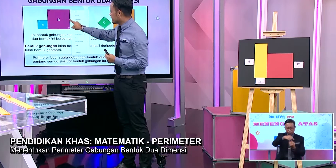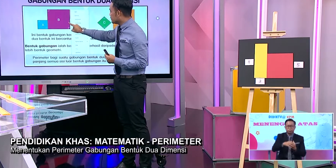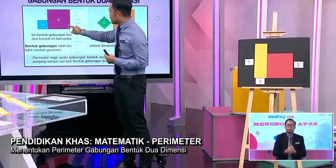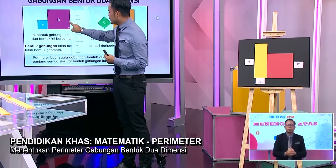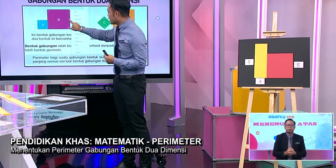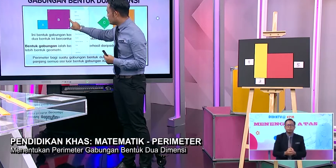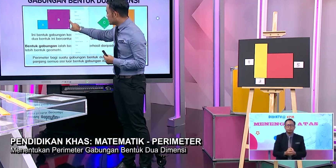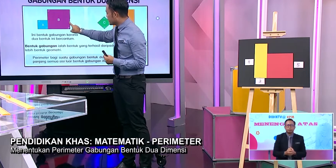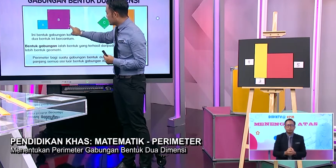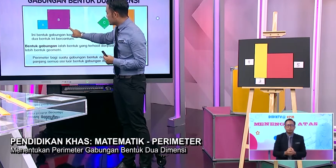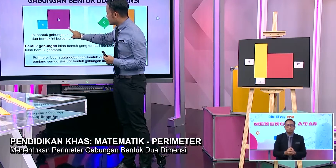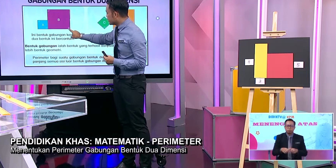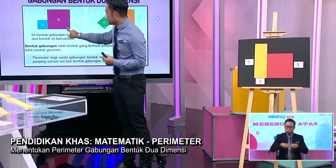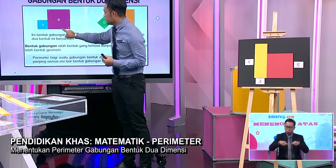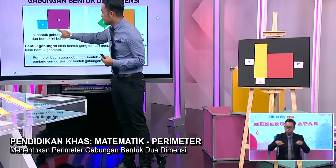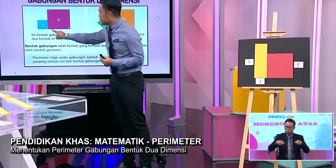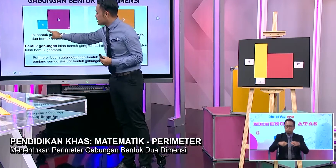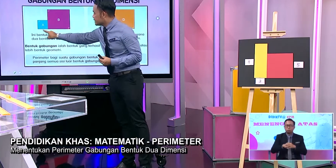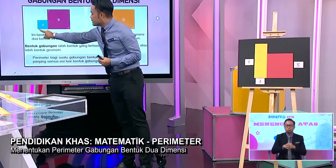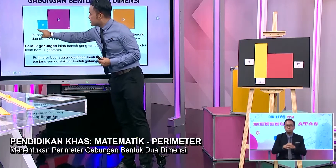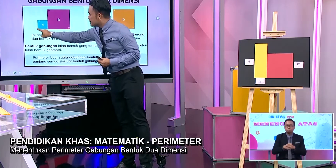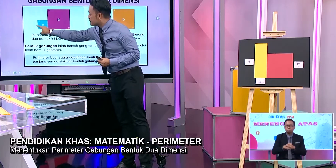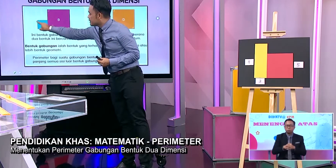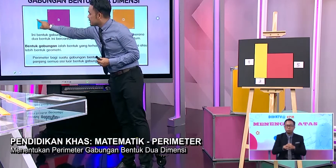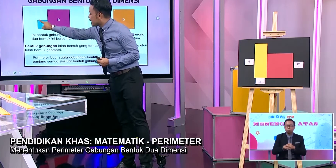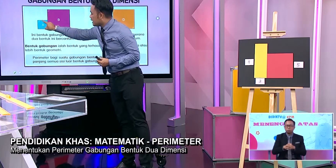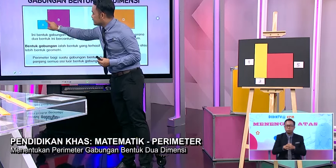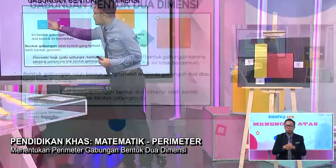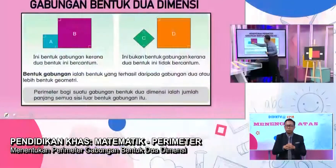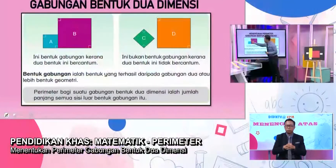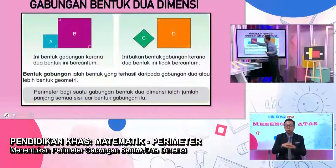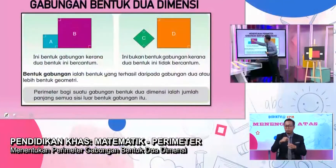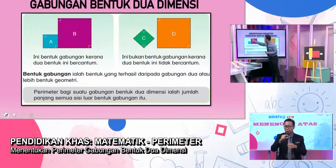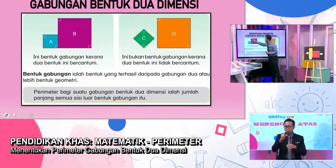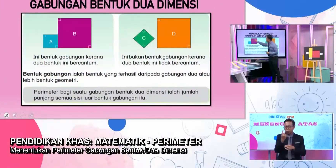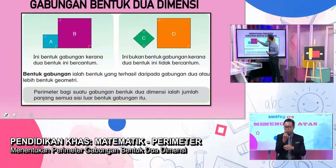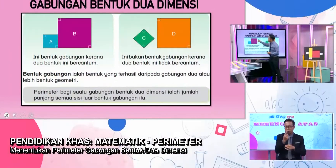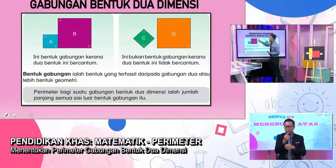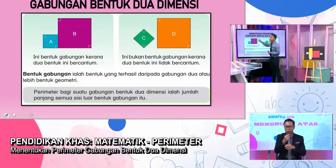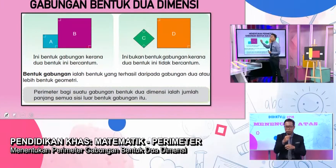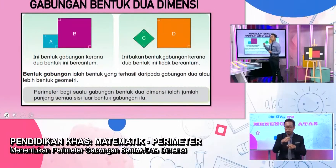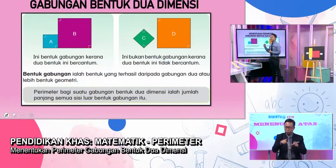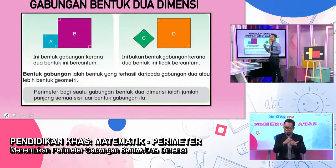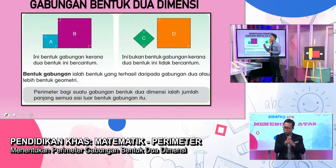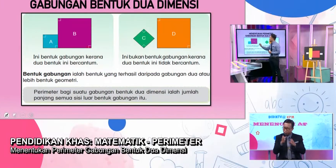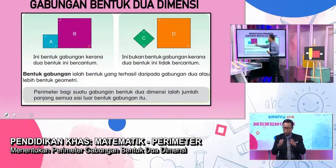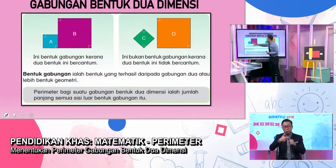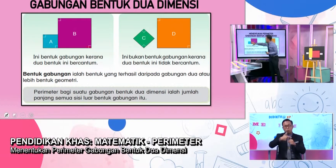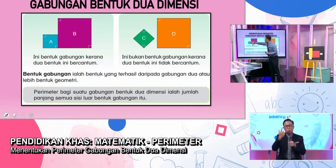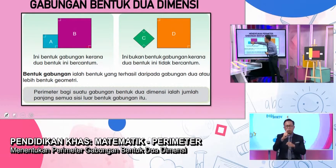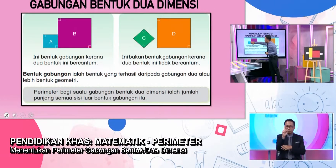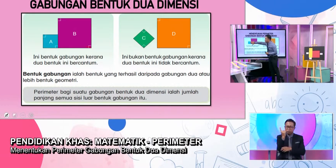baik dan kemudian dia akan bergerak seterusnya uh hanya di sisi luar saja